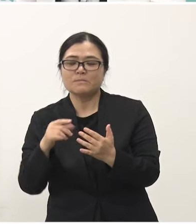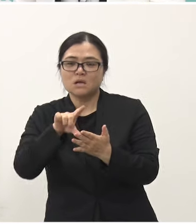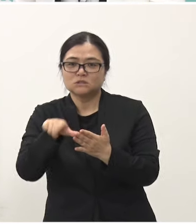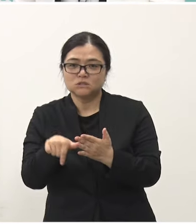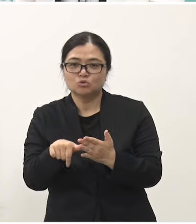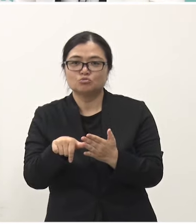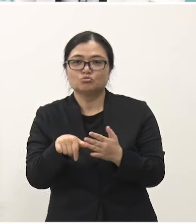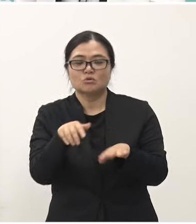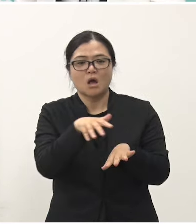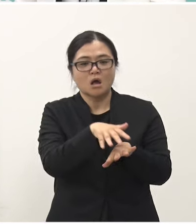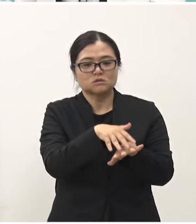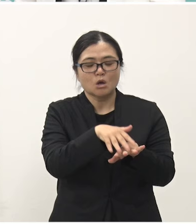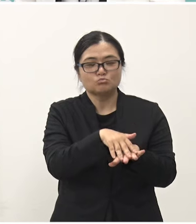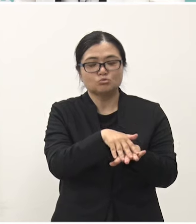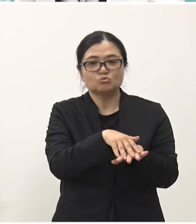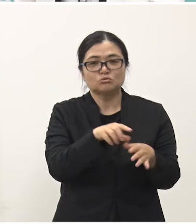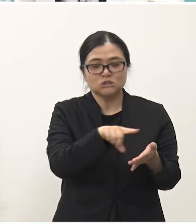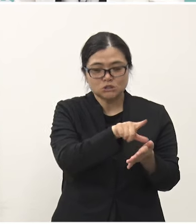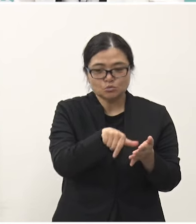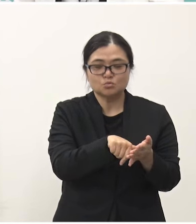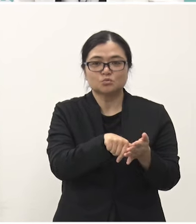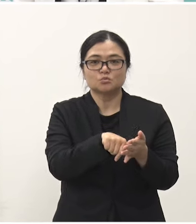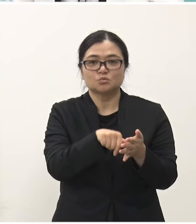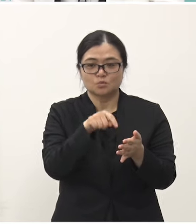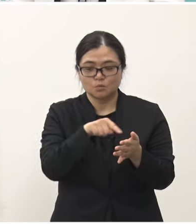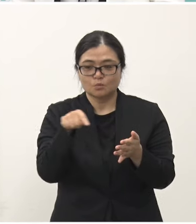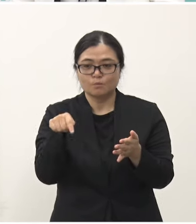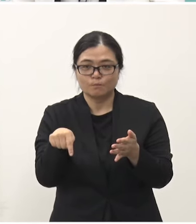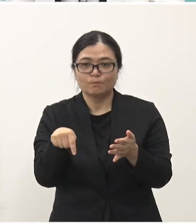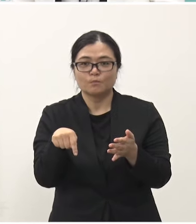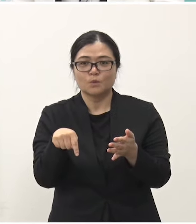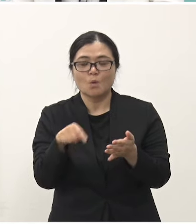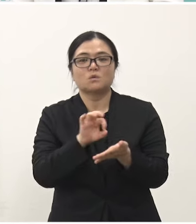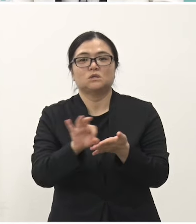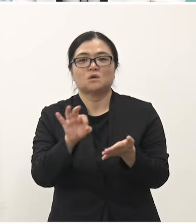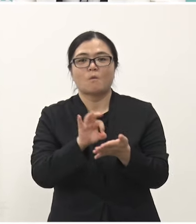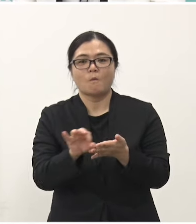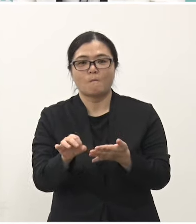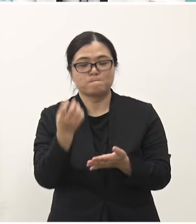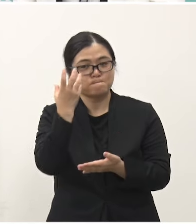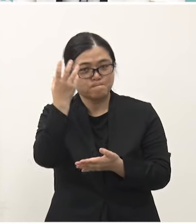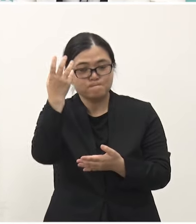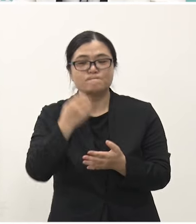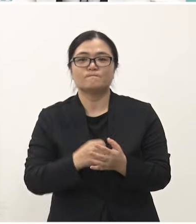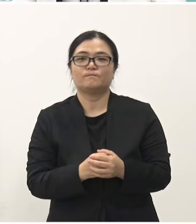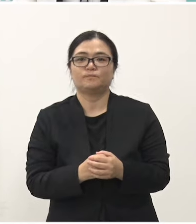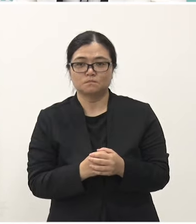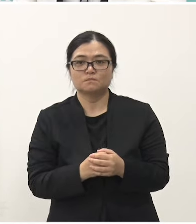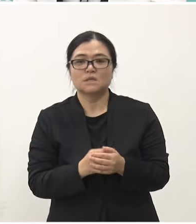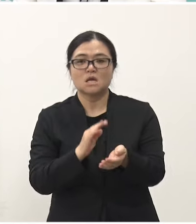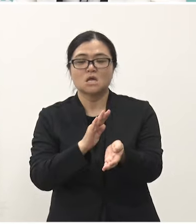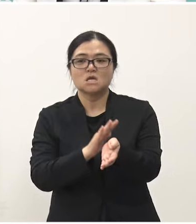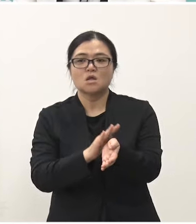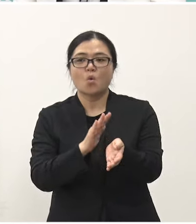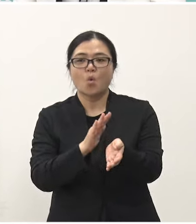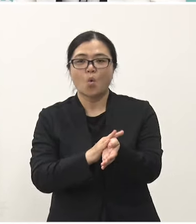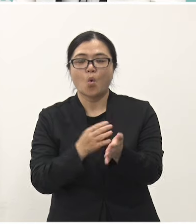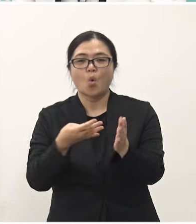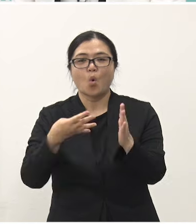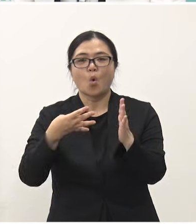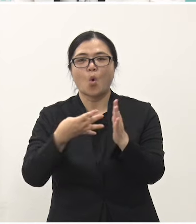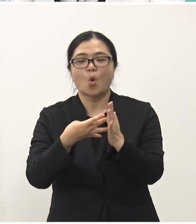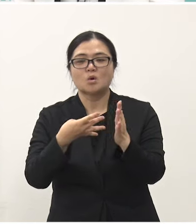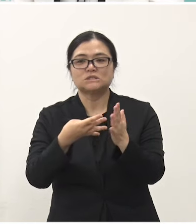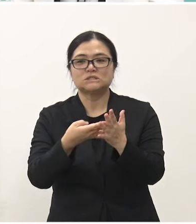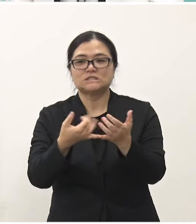施設が多いアブ地区の利用者を見込んでおります運営は医療法人社団が担う予定